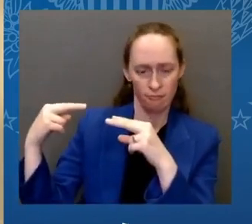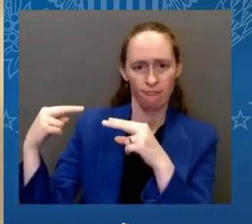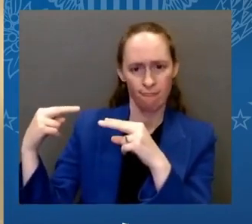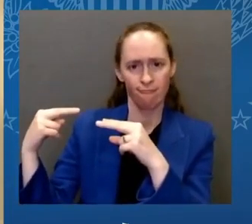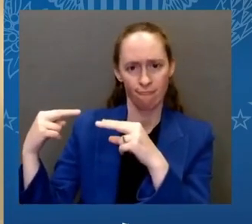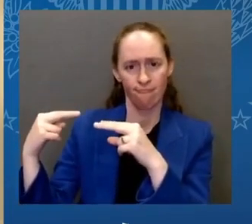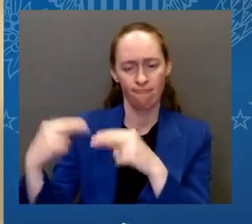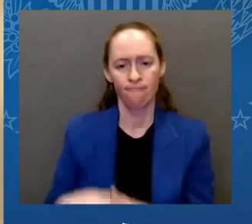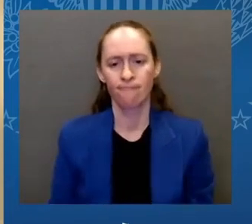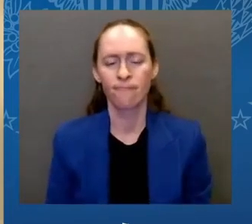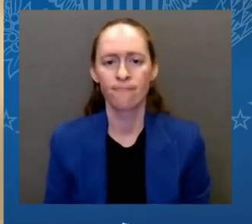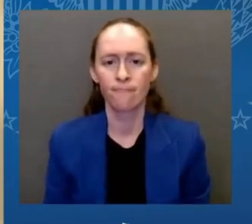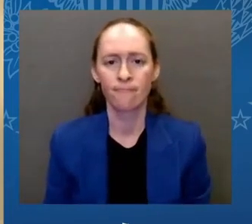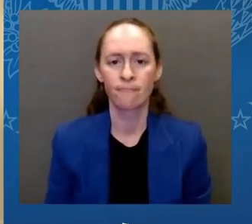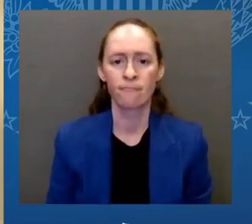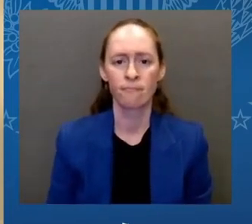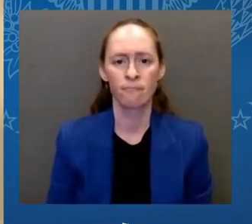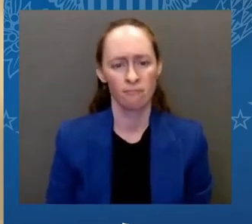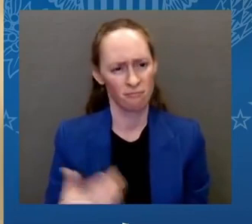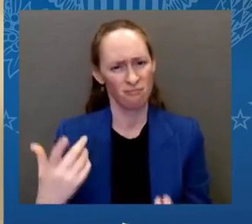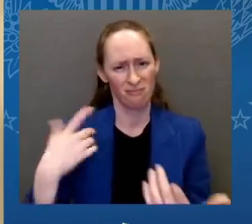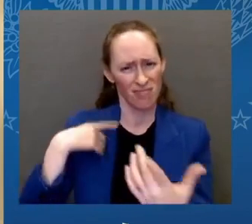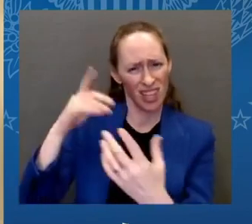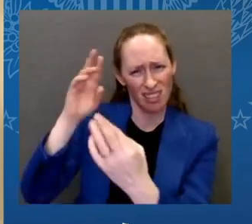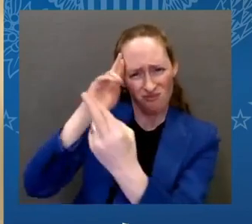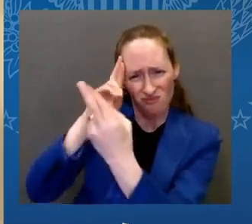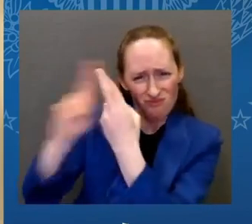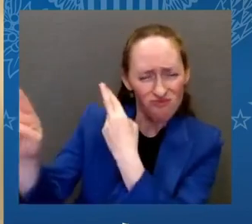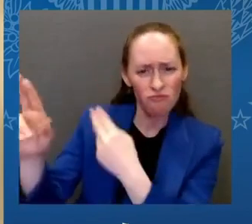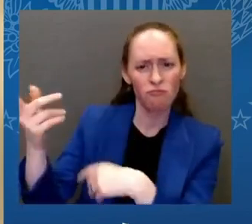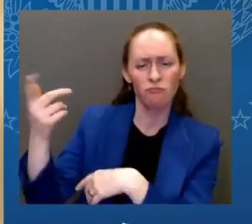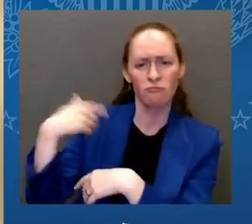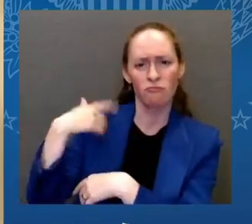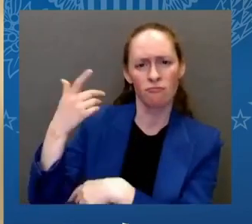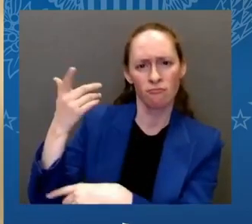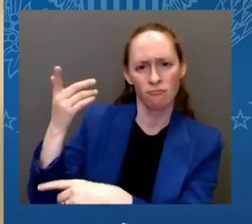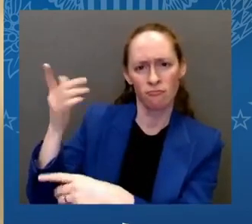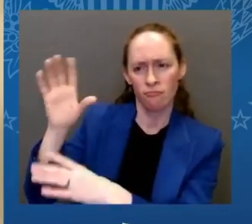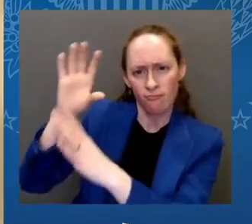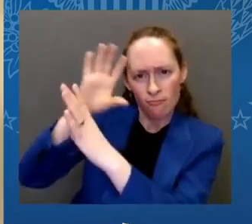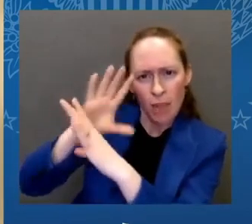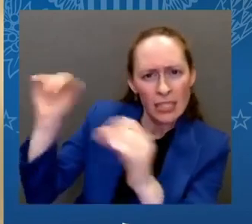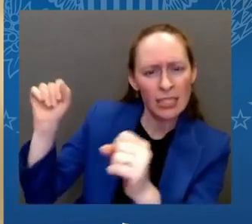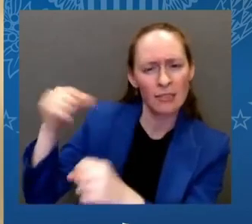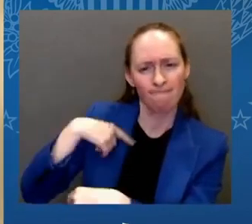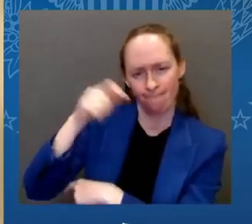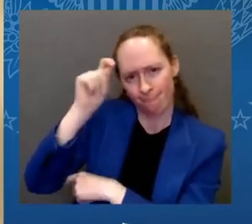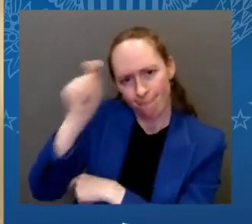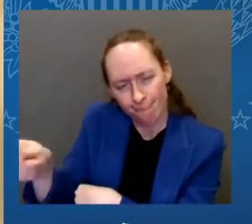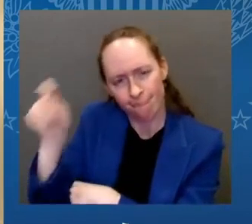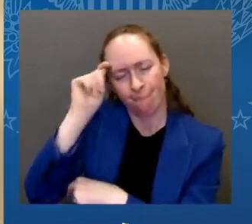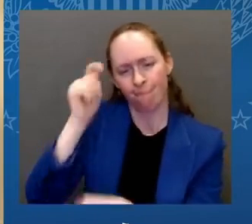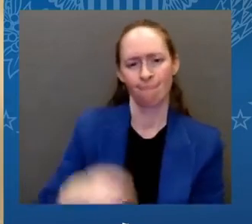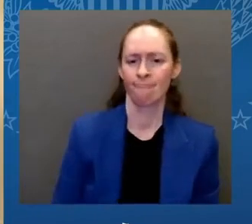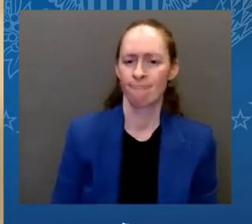його людяність. І для мене це суб'єкт, людина історична. Я можу